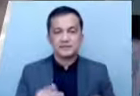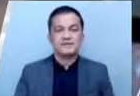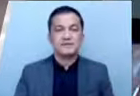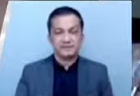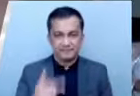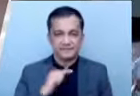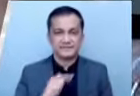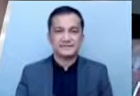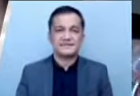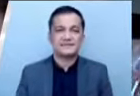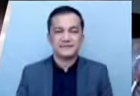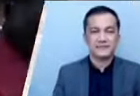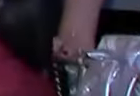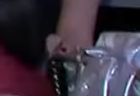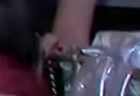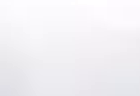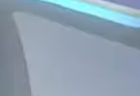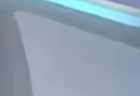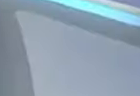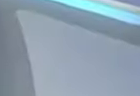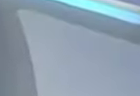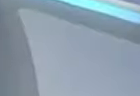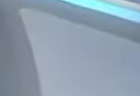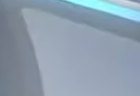showbiz. Happy next!